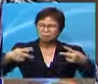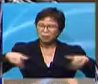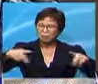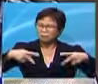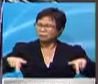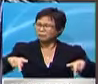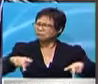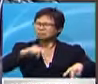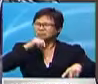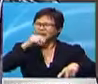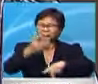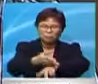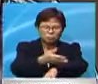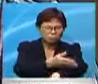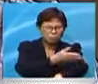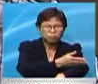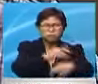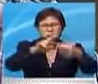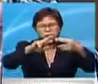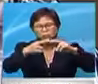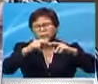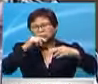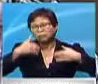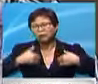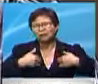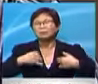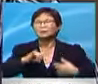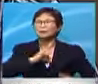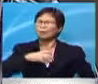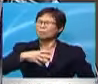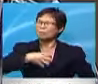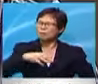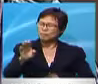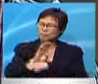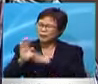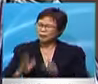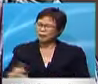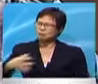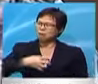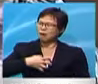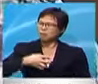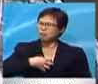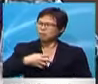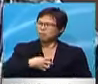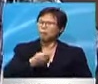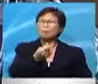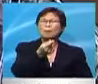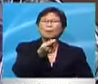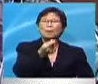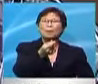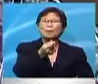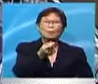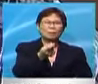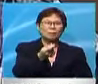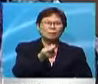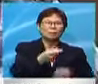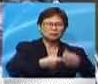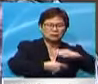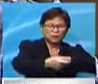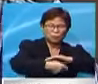dibuat penambahbaikan saya terima aduan daripada para peniaga yang peningkatan harga